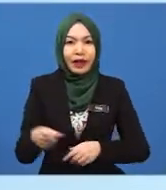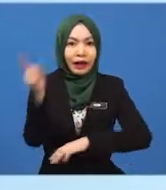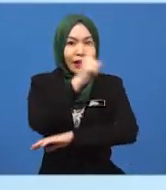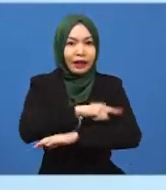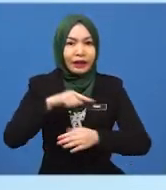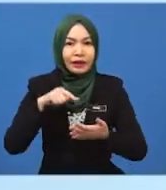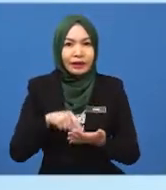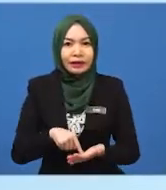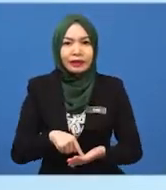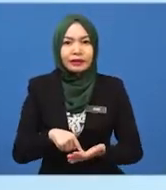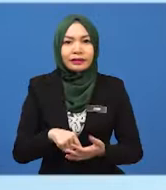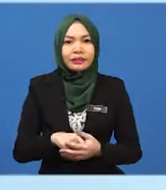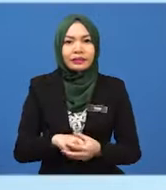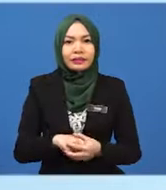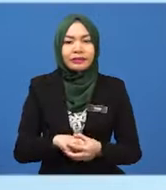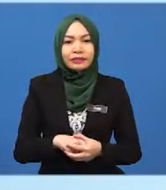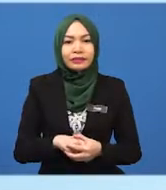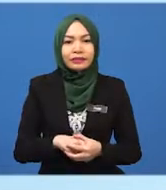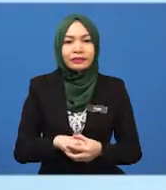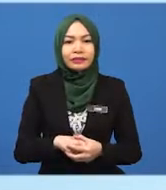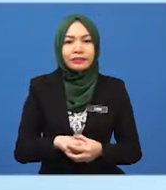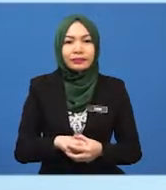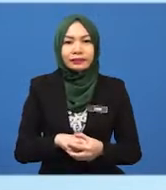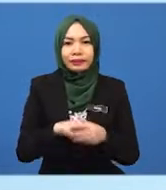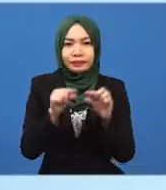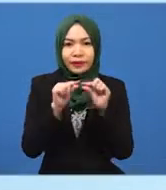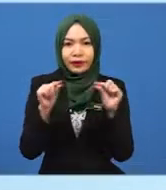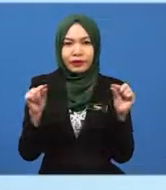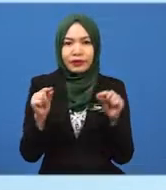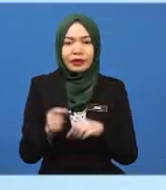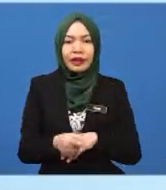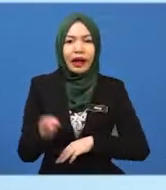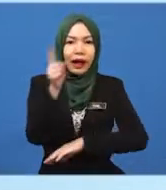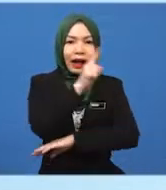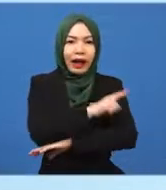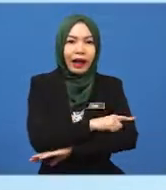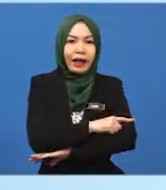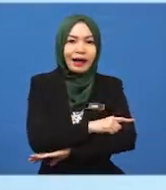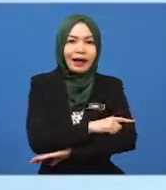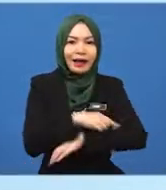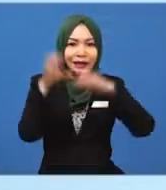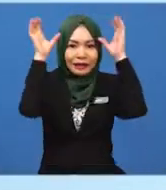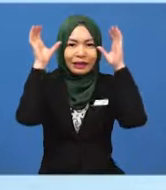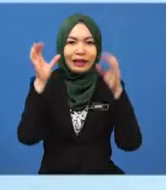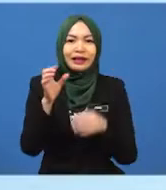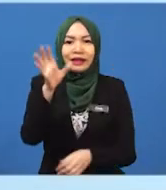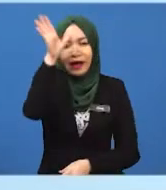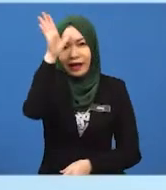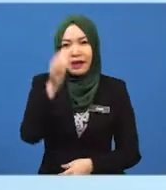Hari ini tempat kosong, hari ulang tahun ayah.